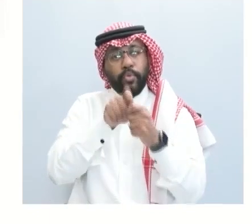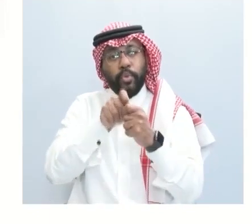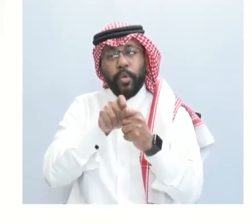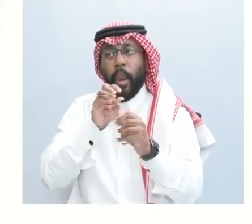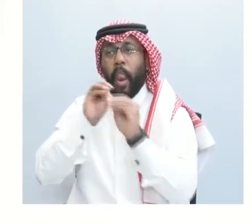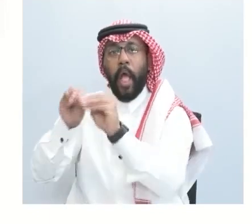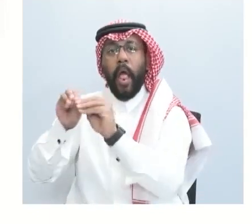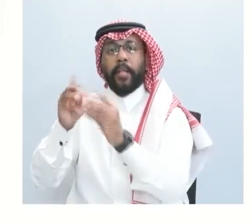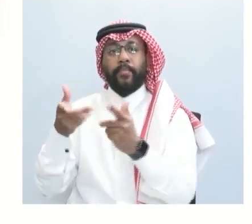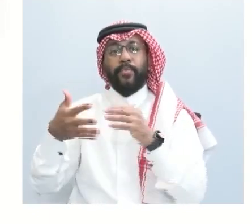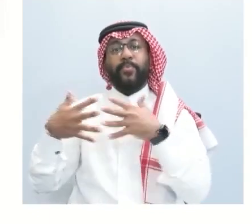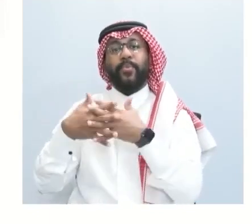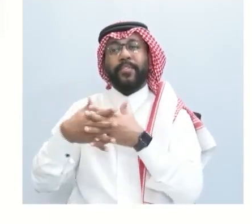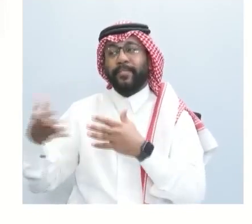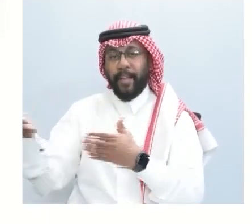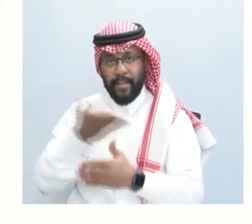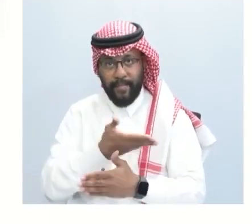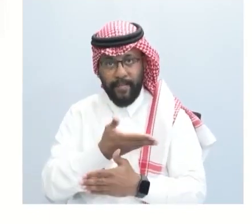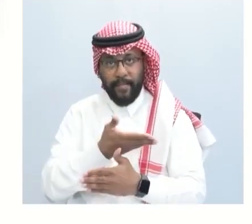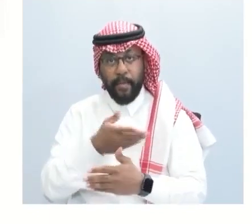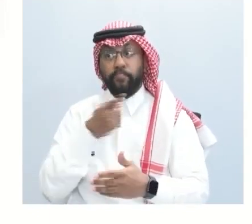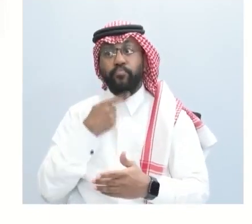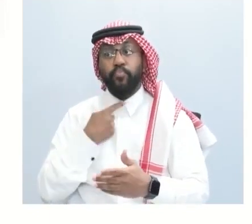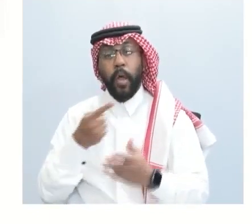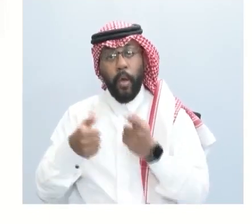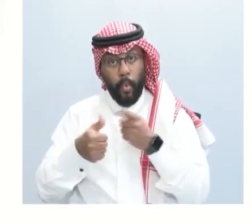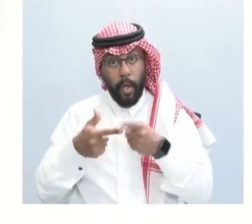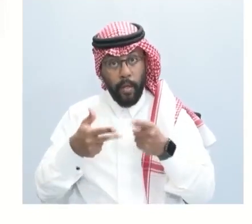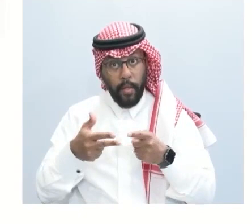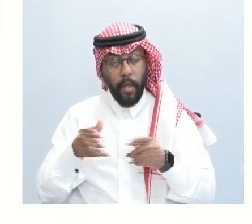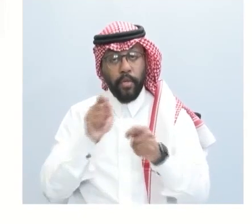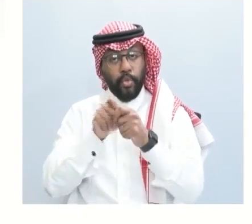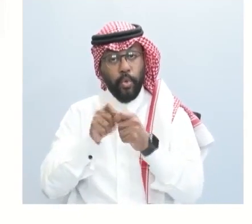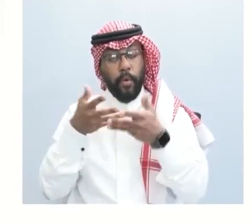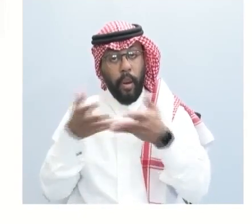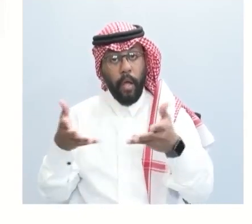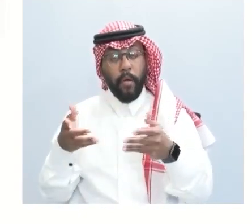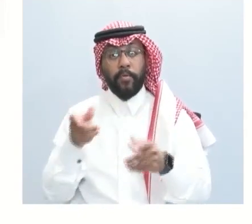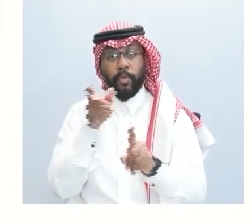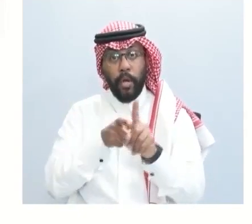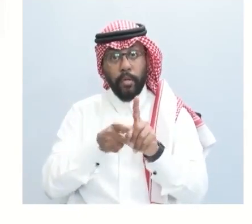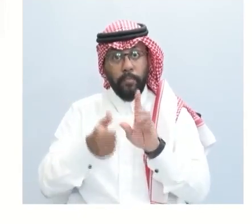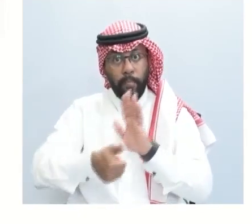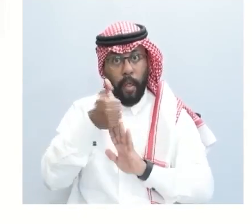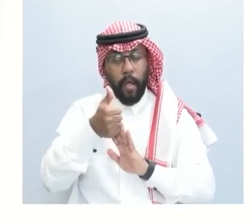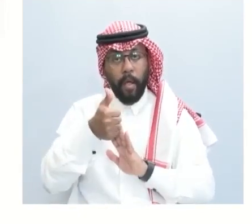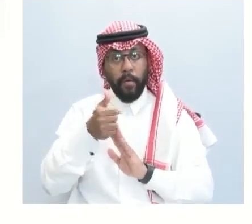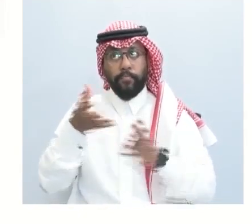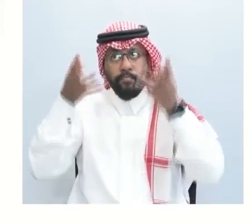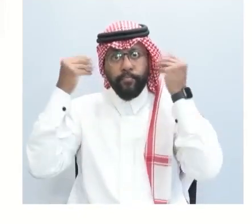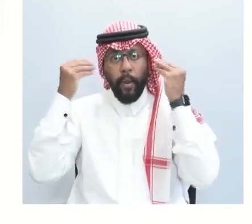لصديق يطمح ان يكون خطيبا ناجحا ماذا ستقول له من خلال ما